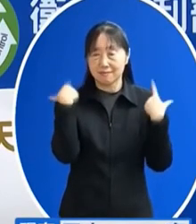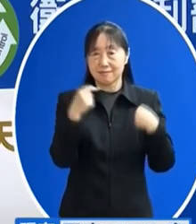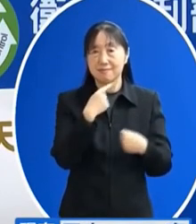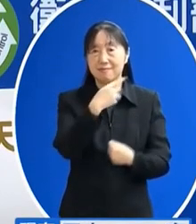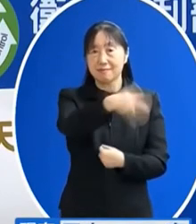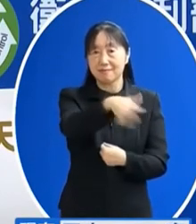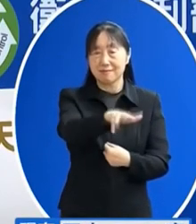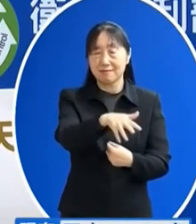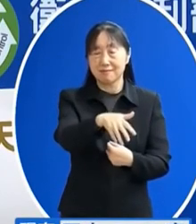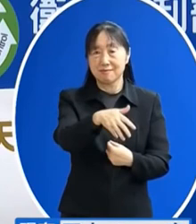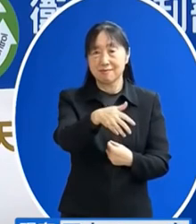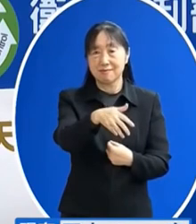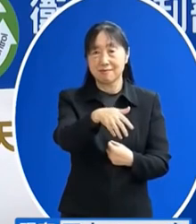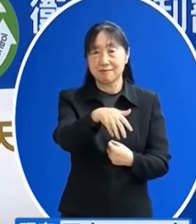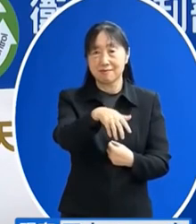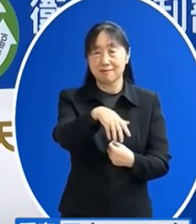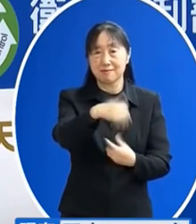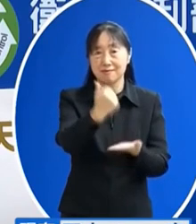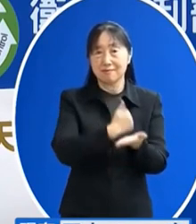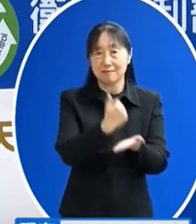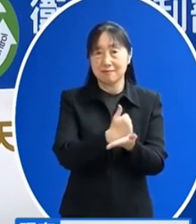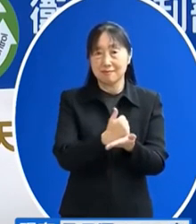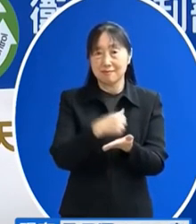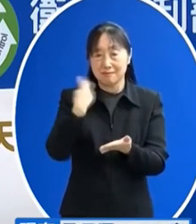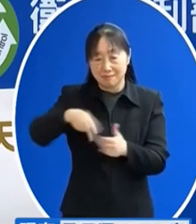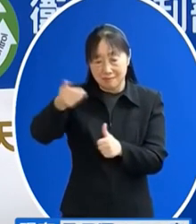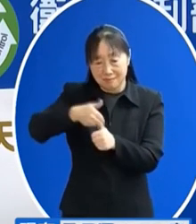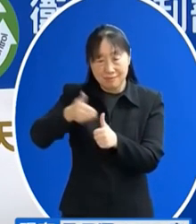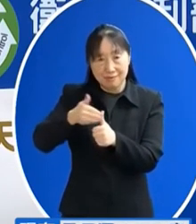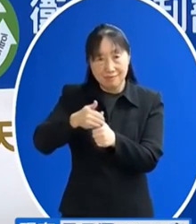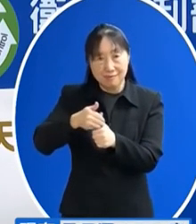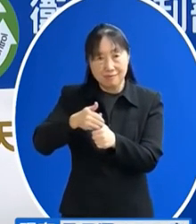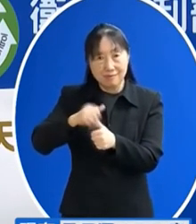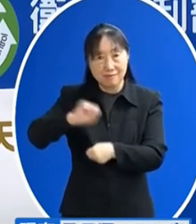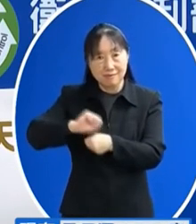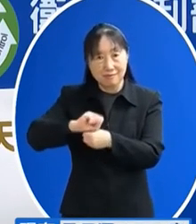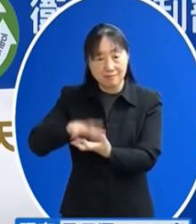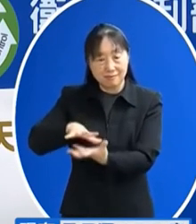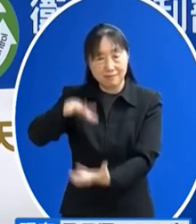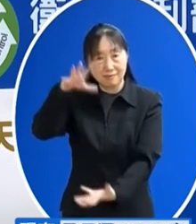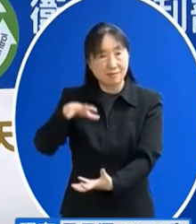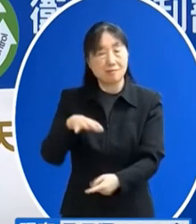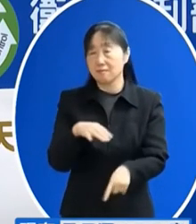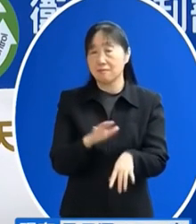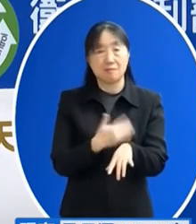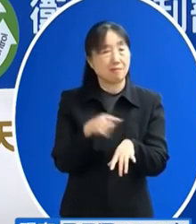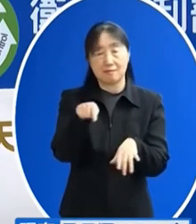再从那个原疫里面去培养更多的疫苗的支数。 不会这样子，哎，